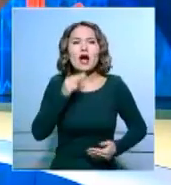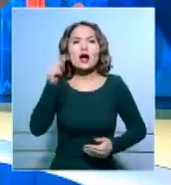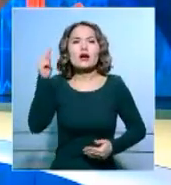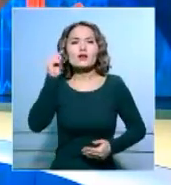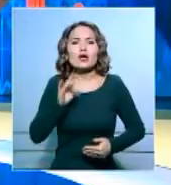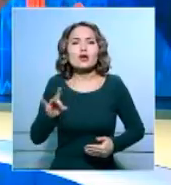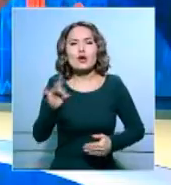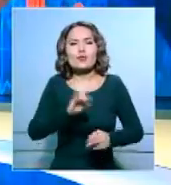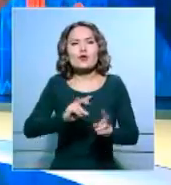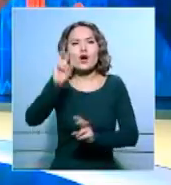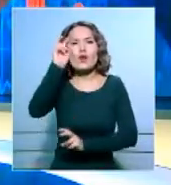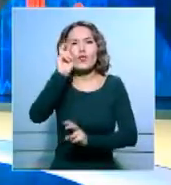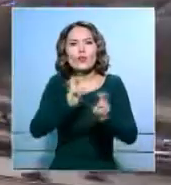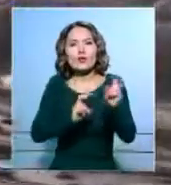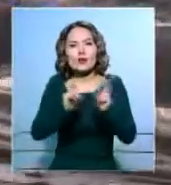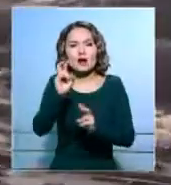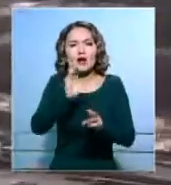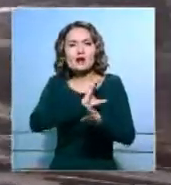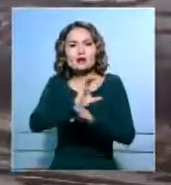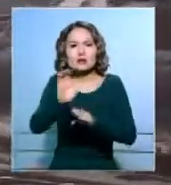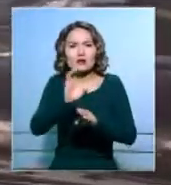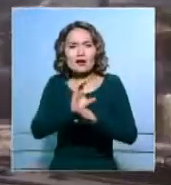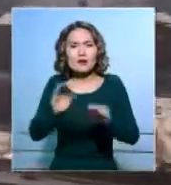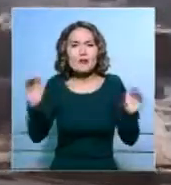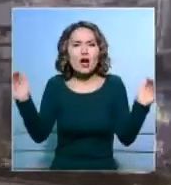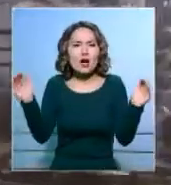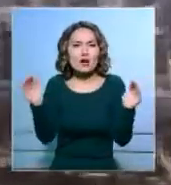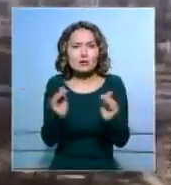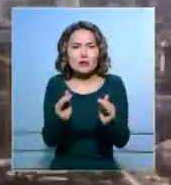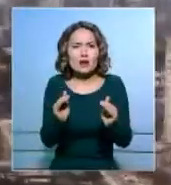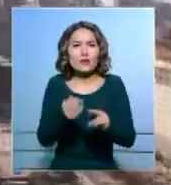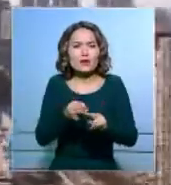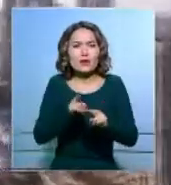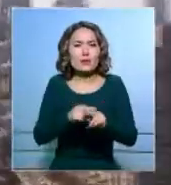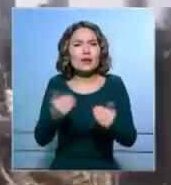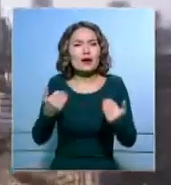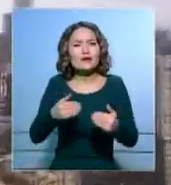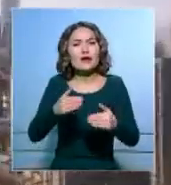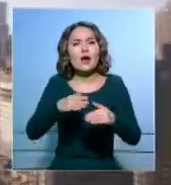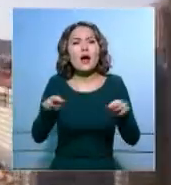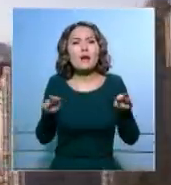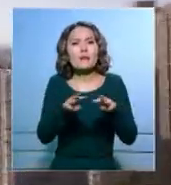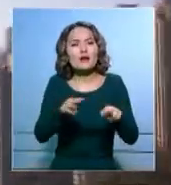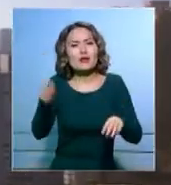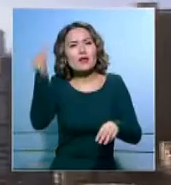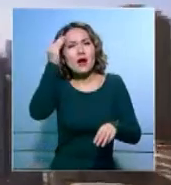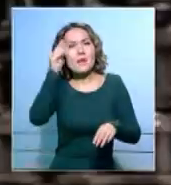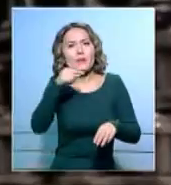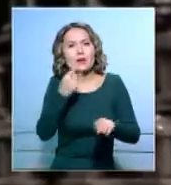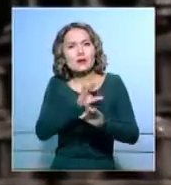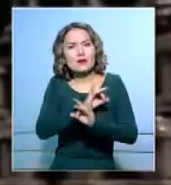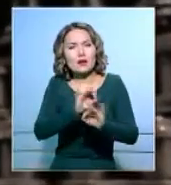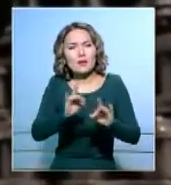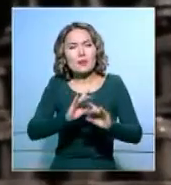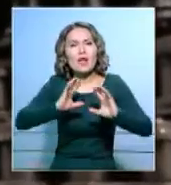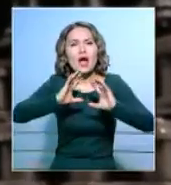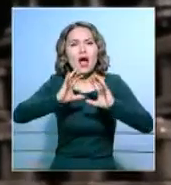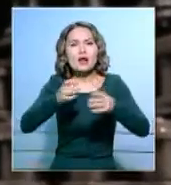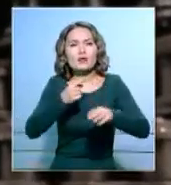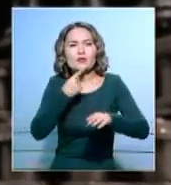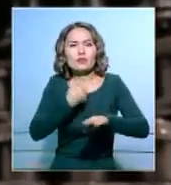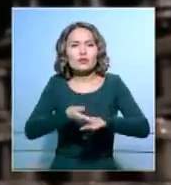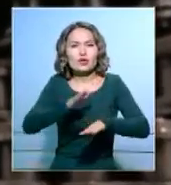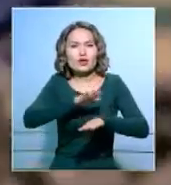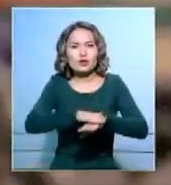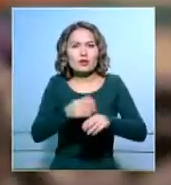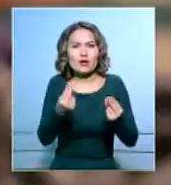бойы кеміп, соңғы 4 жылда болмаған ең төменгі көрсеткішке түскен. Мамандардың пікірінше бұл жағдай бүкіл әлемге әсер етуі мүмкін.